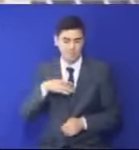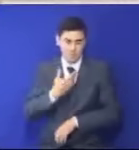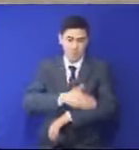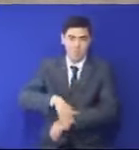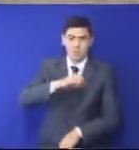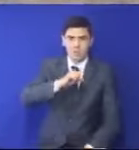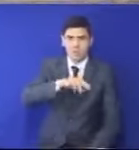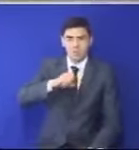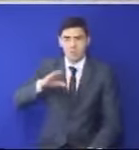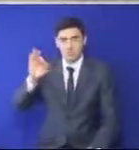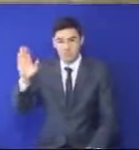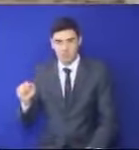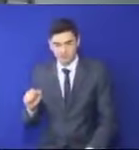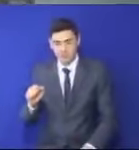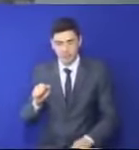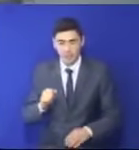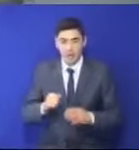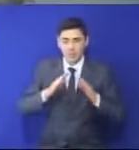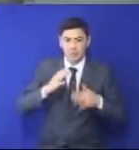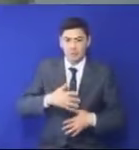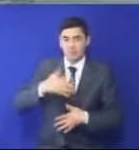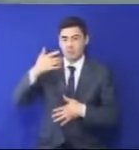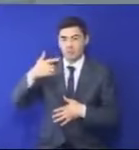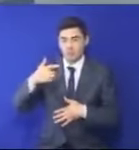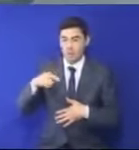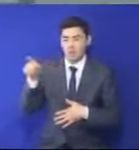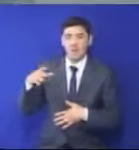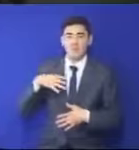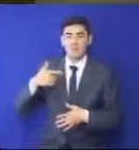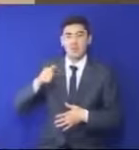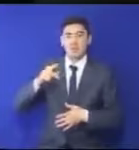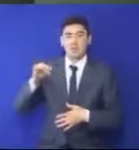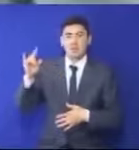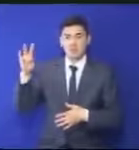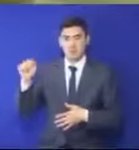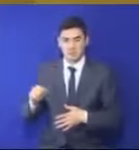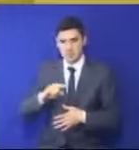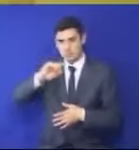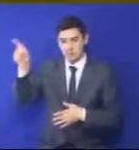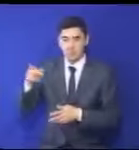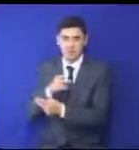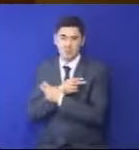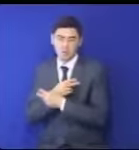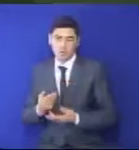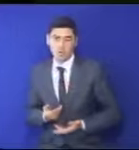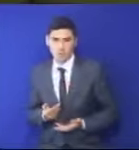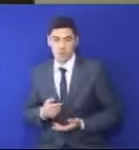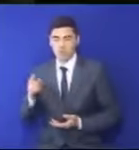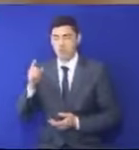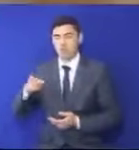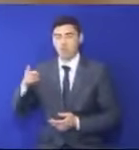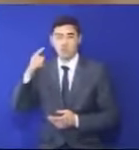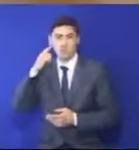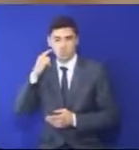көшесі бойындағы 89 жүйдің тұрғыны Галина Елсукова сая жайда болған. Сол себепті оның зардапы туралы бірнеше сағаттан